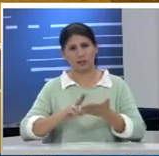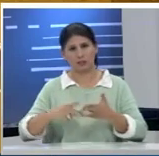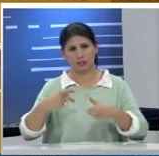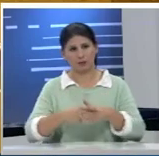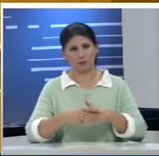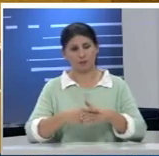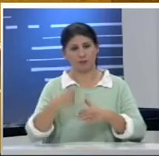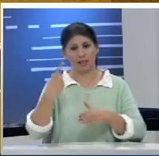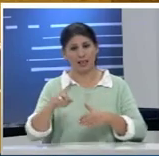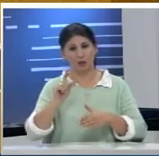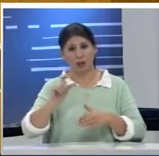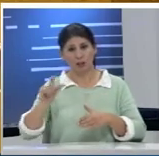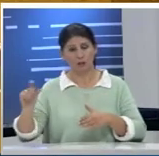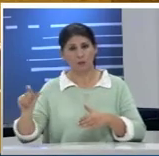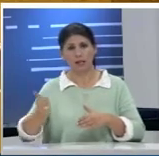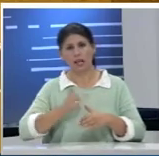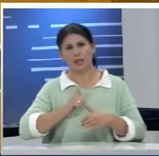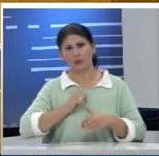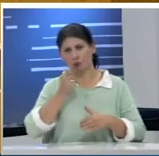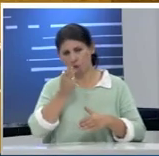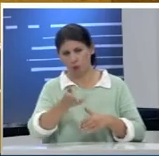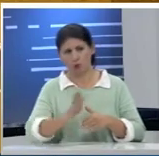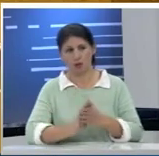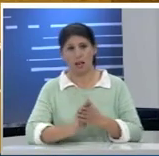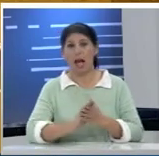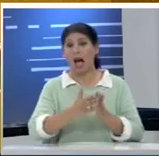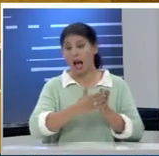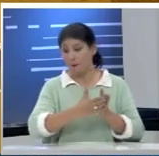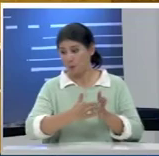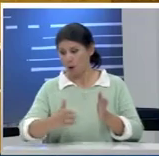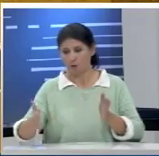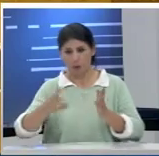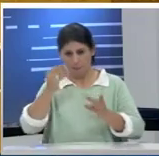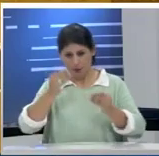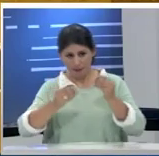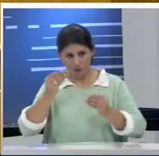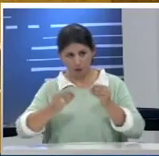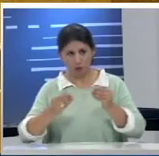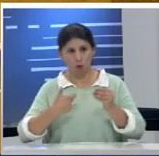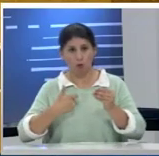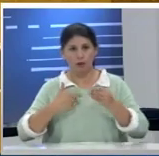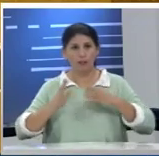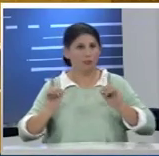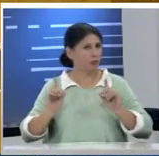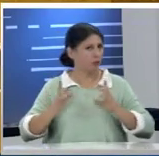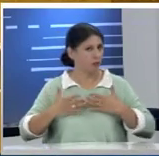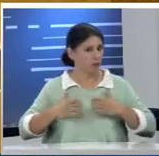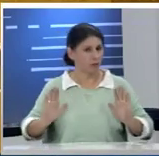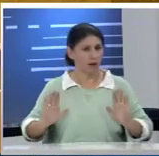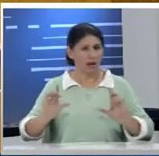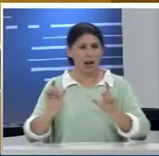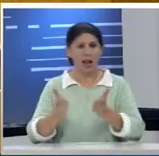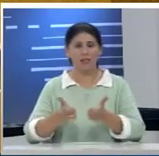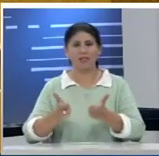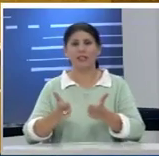ταμεία. 100 εκατομμύρια ιδιωτική δαπάνη. Από αυτά, με υπολογισμούς όχι δικούς μου, της Εθνικής